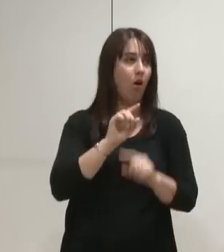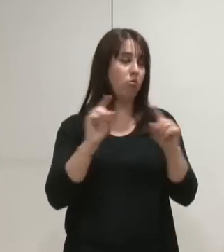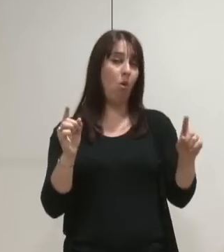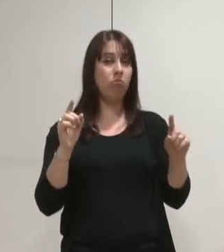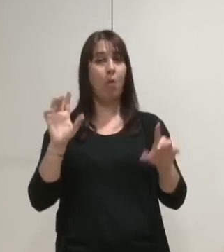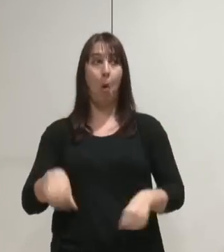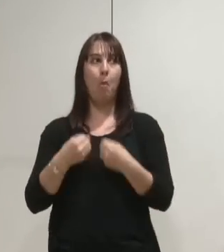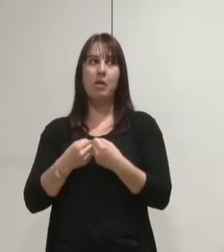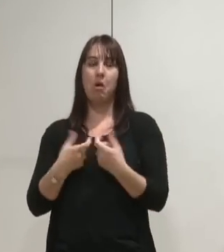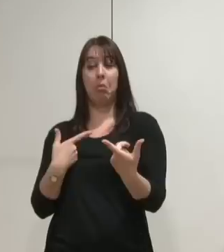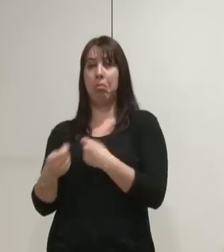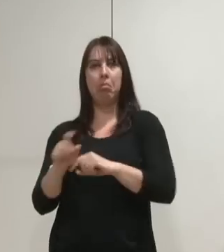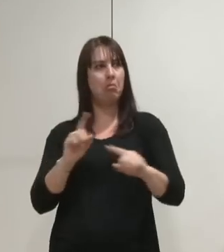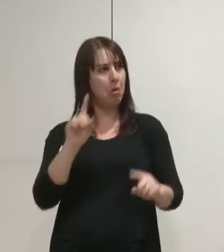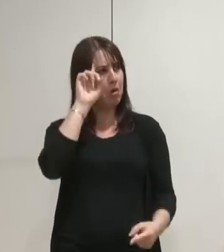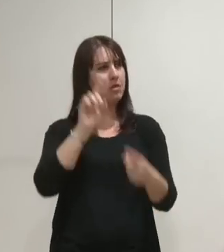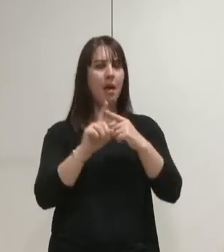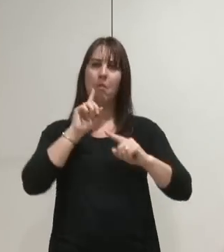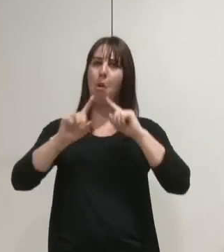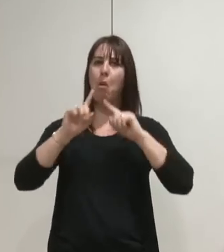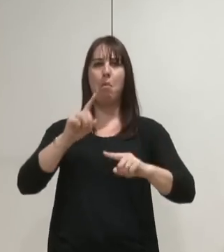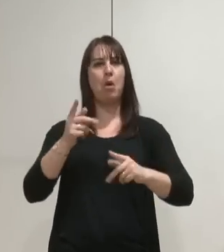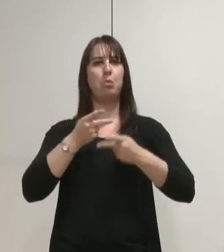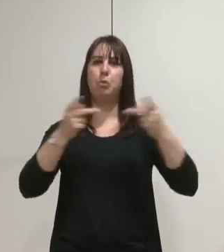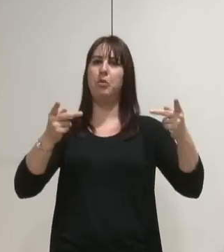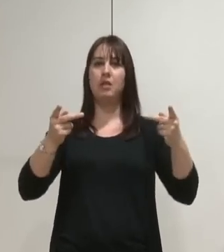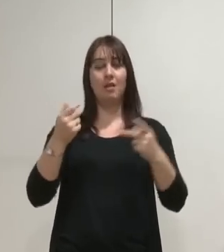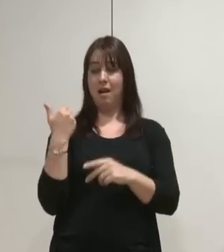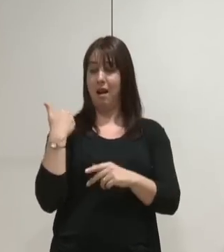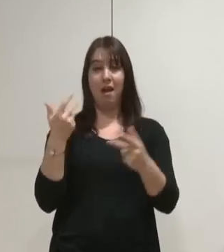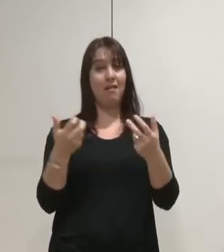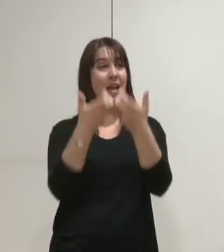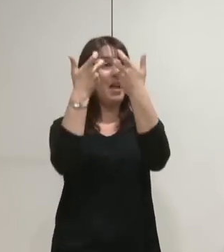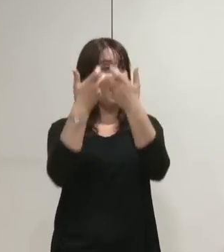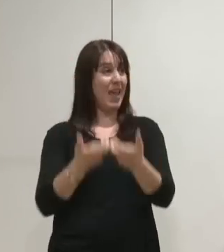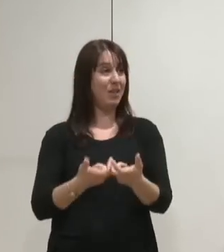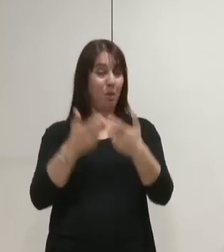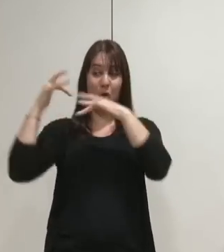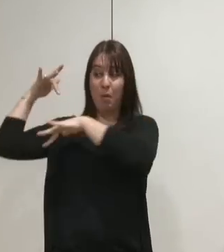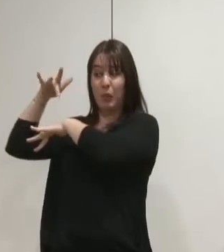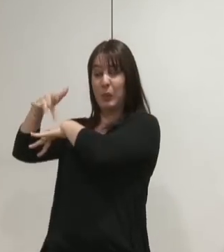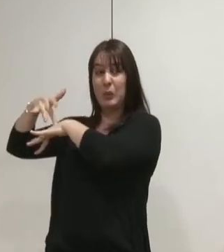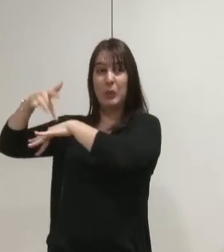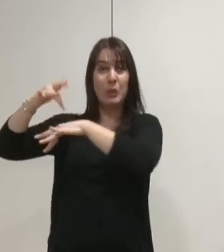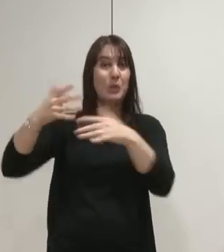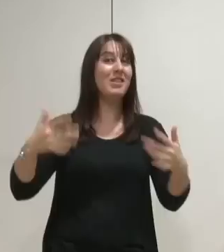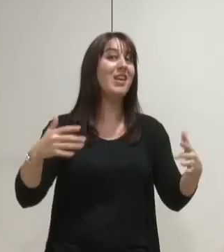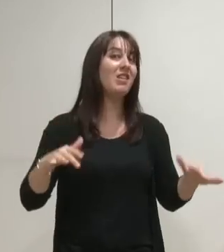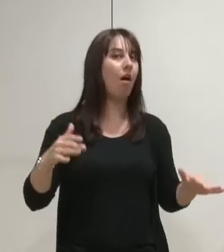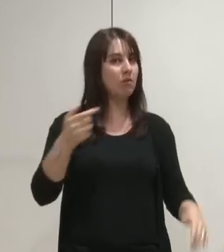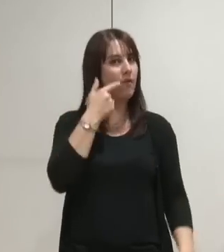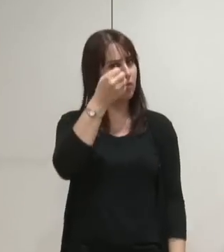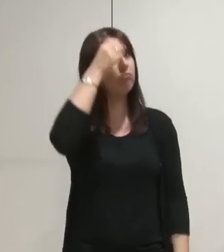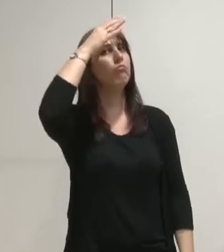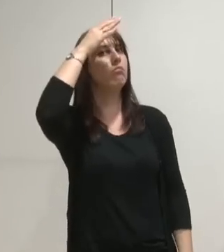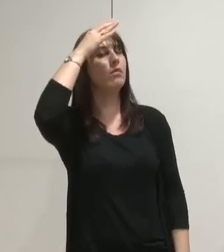incompétent en matière de commande publique comme vous venez de citer un certain nombre d'exemples de jurist prudence mais dans quelle